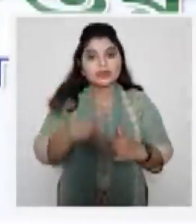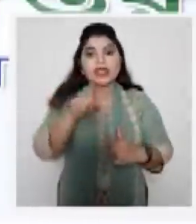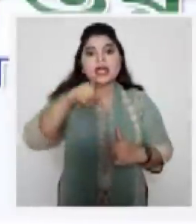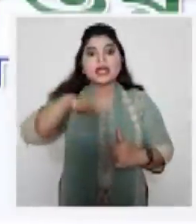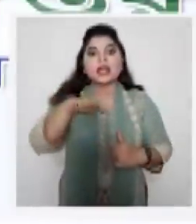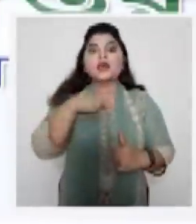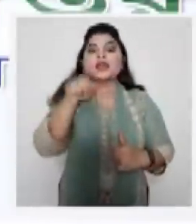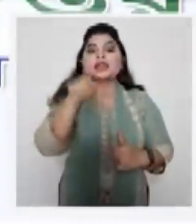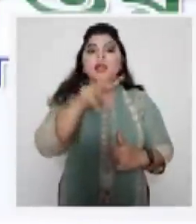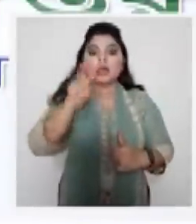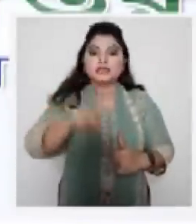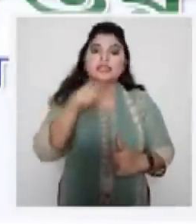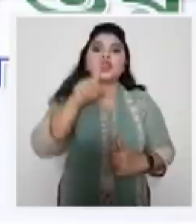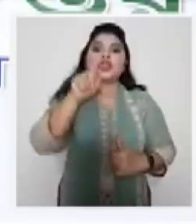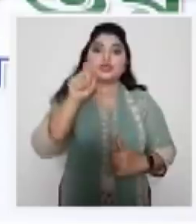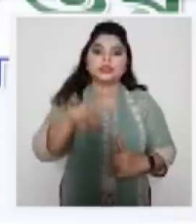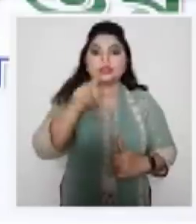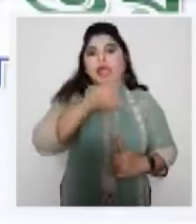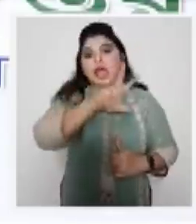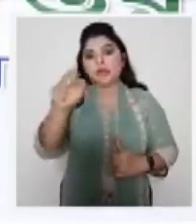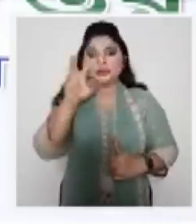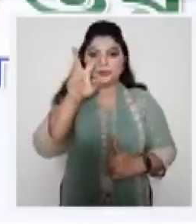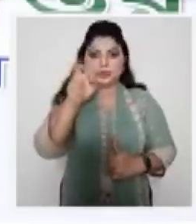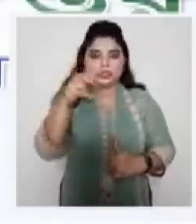165,188 এবং এ পর্যন্ত ফোন কল গ্রহণ করা হয়েছে